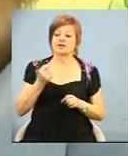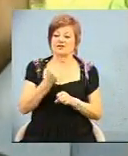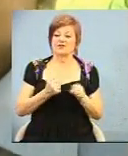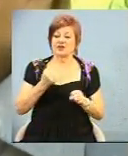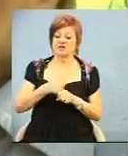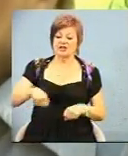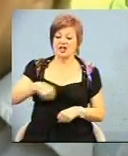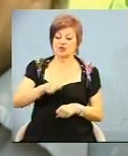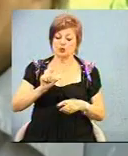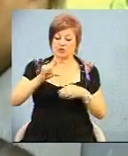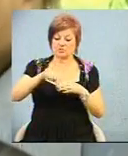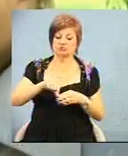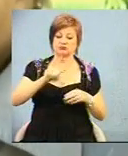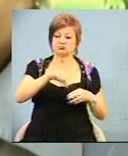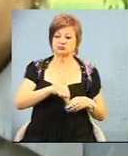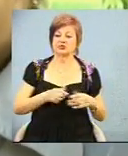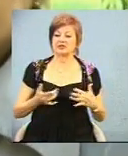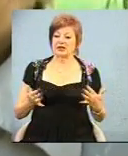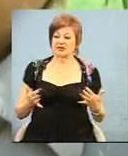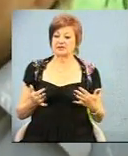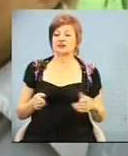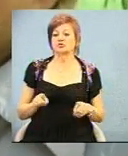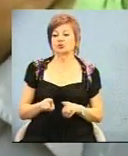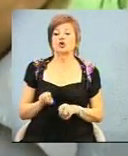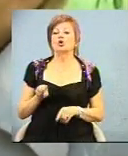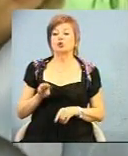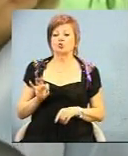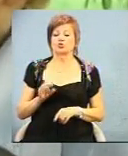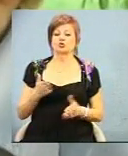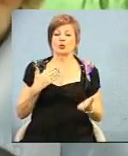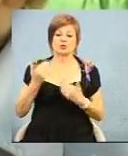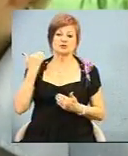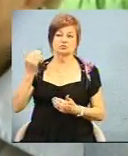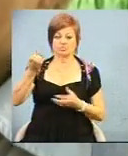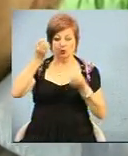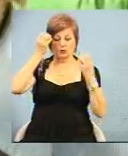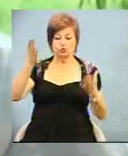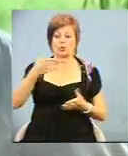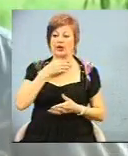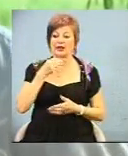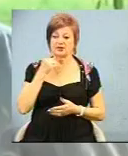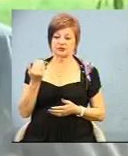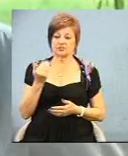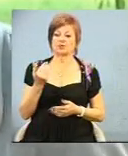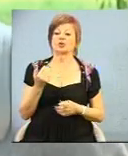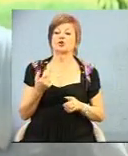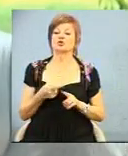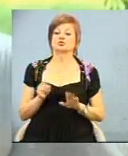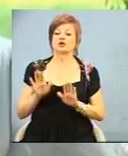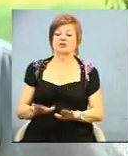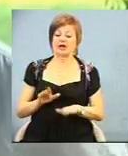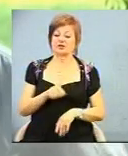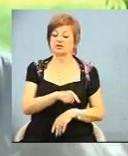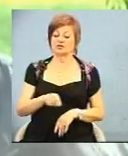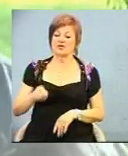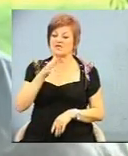на сумки, на різні і такі. Тобто те, що відноситься до литовської культури, які свідчать про перебування тут